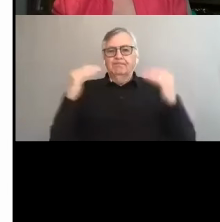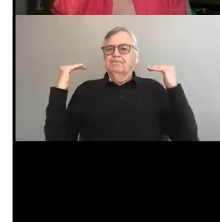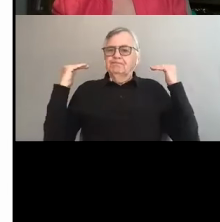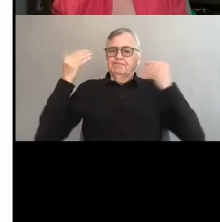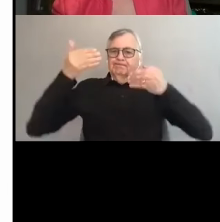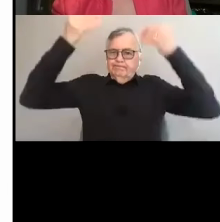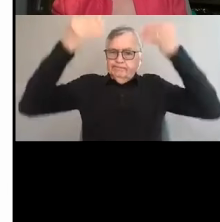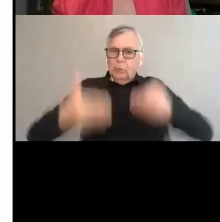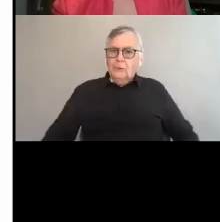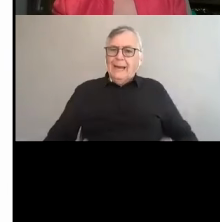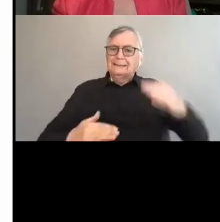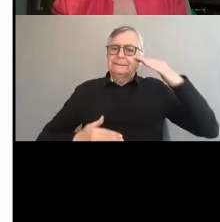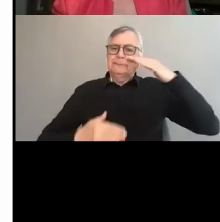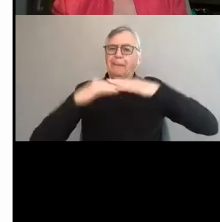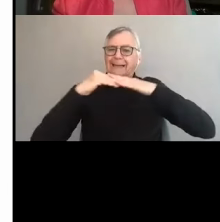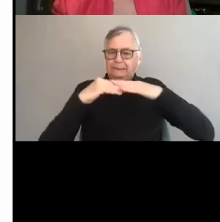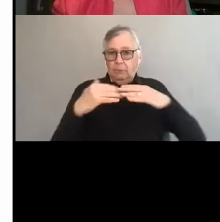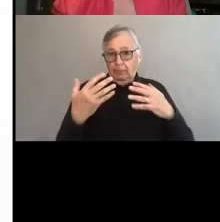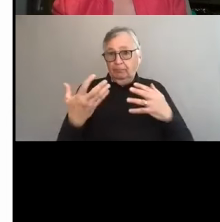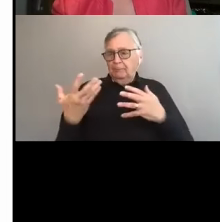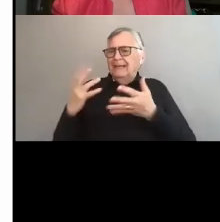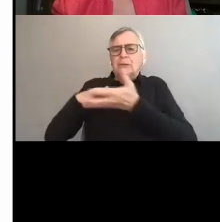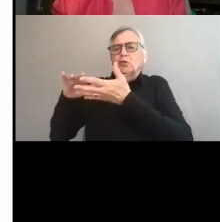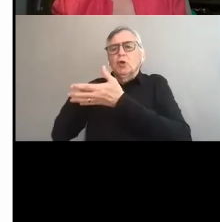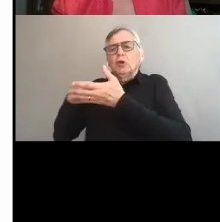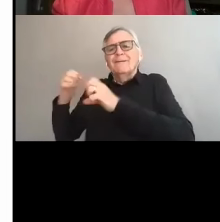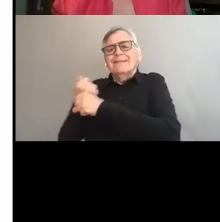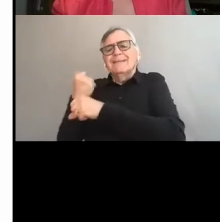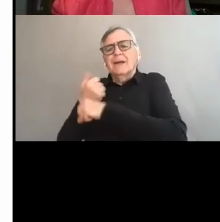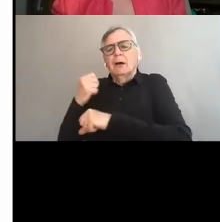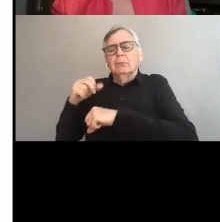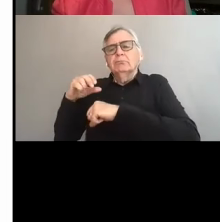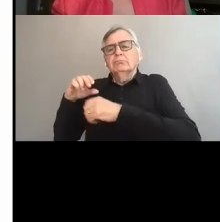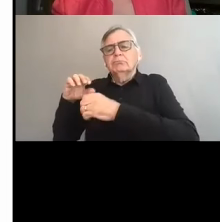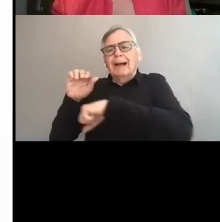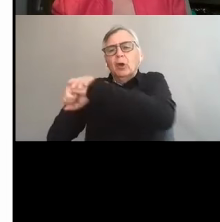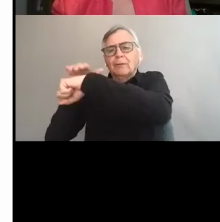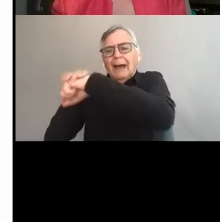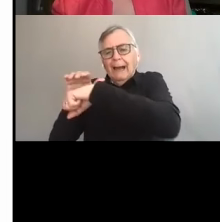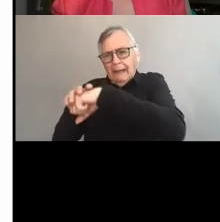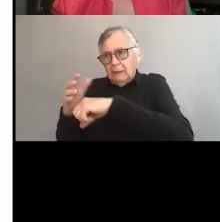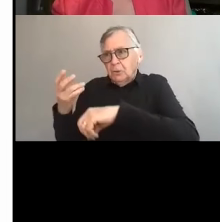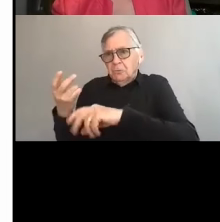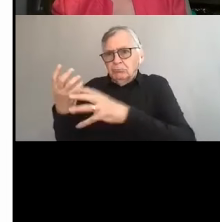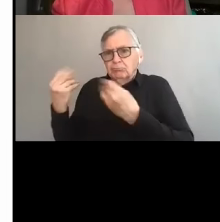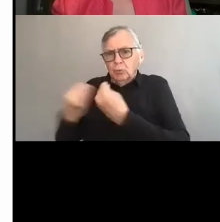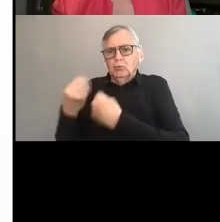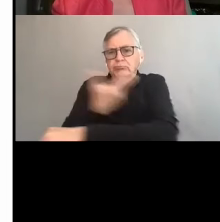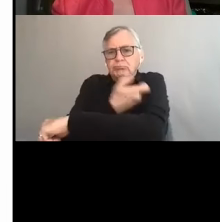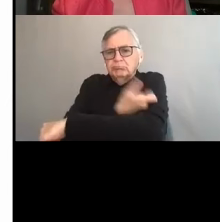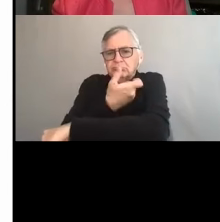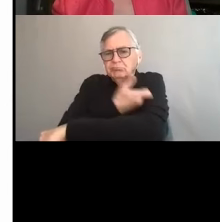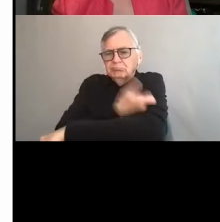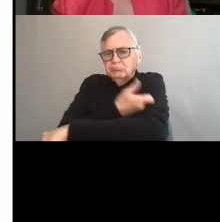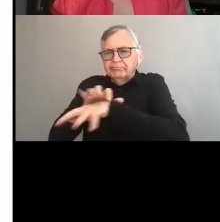protection maximale. Puis des études faites au Royaume-Uni où ils ont utilisé ce vaccin-là très, très abondamment, puis ils sont les